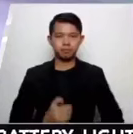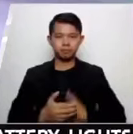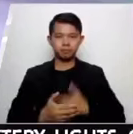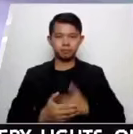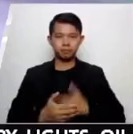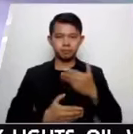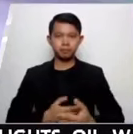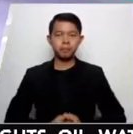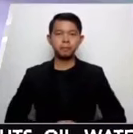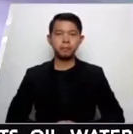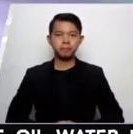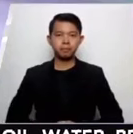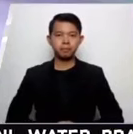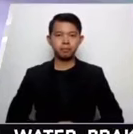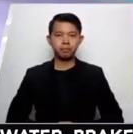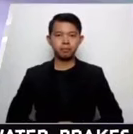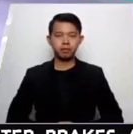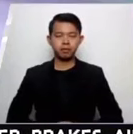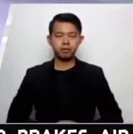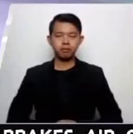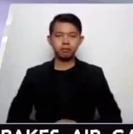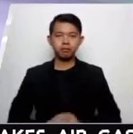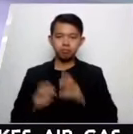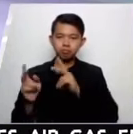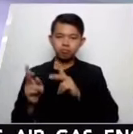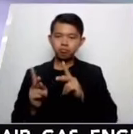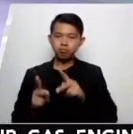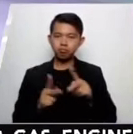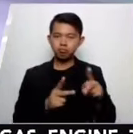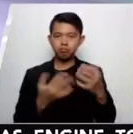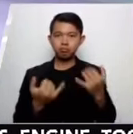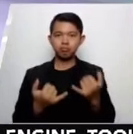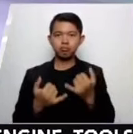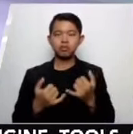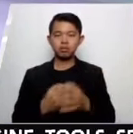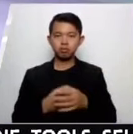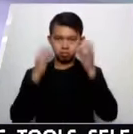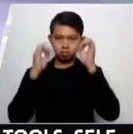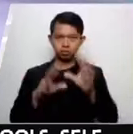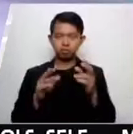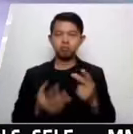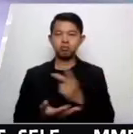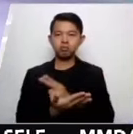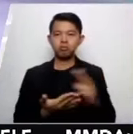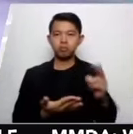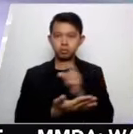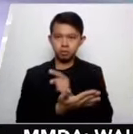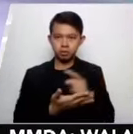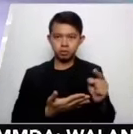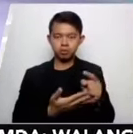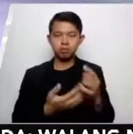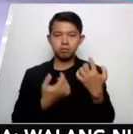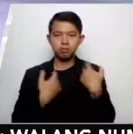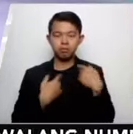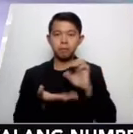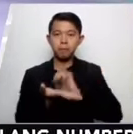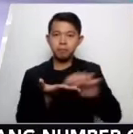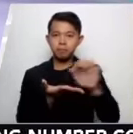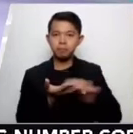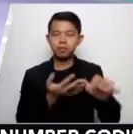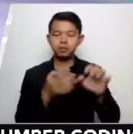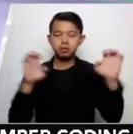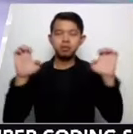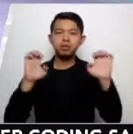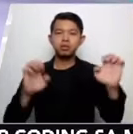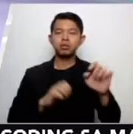Bilang paghahanda sa anumang karahasan ngayong Semana Santa, nagsagawa ng simulation exercise ang pamunuan ng Quiapo